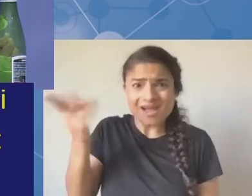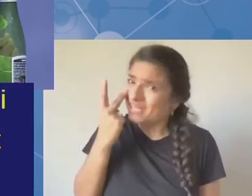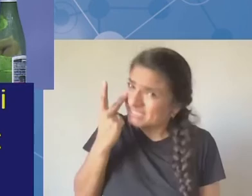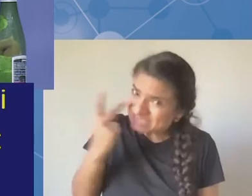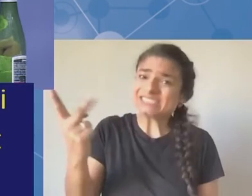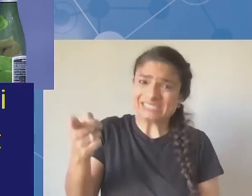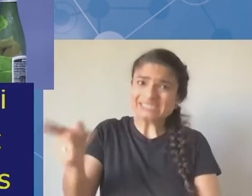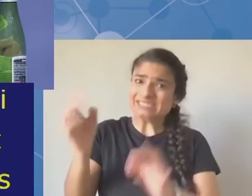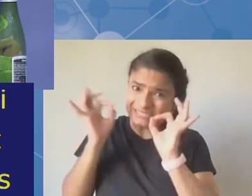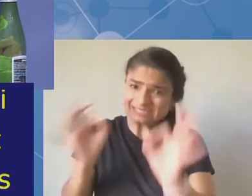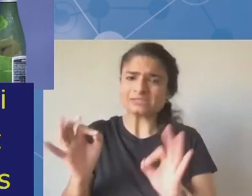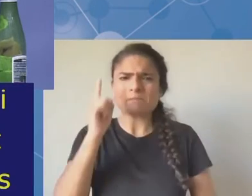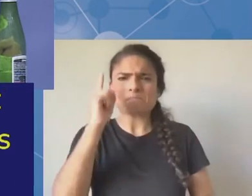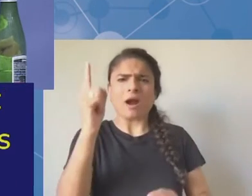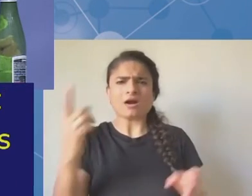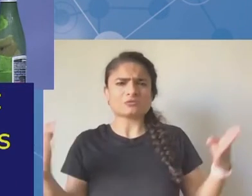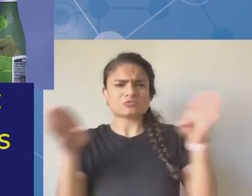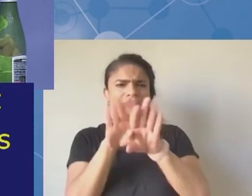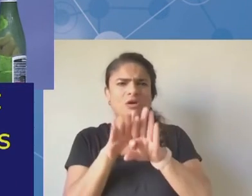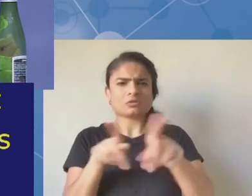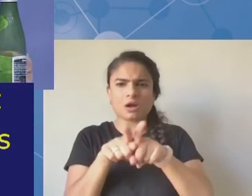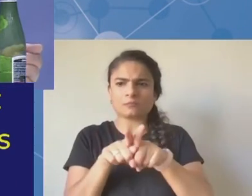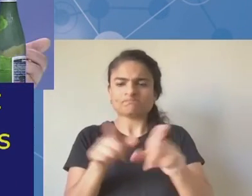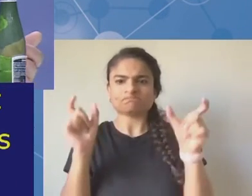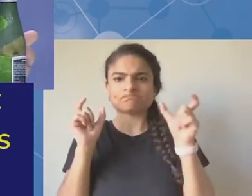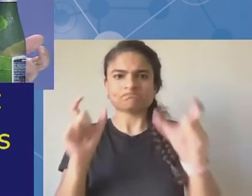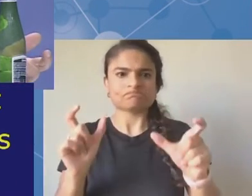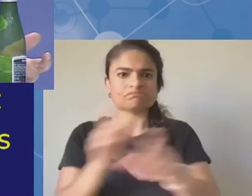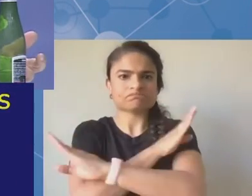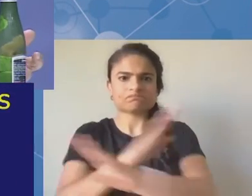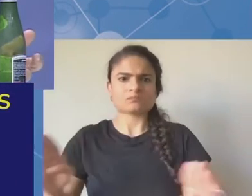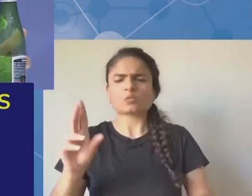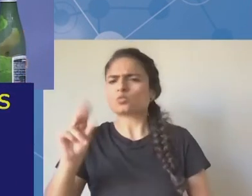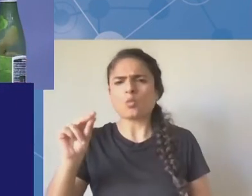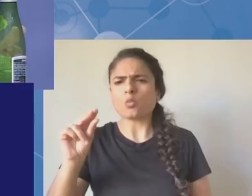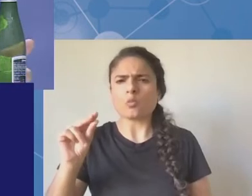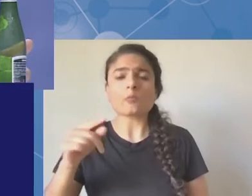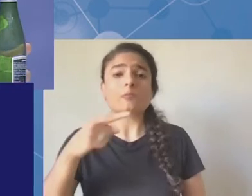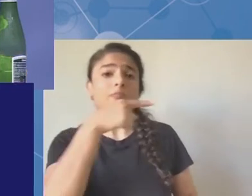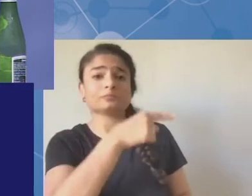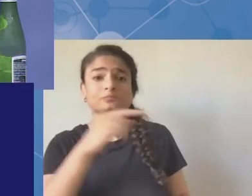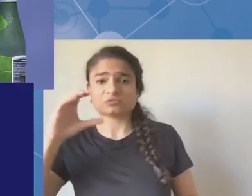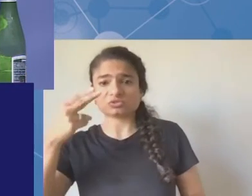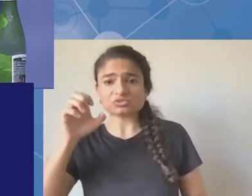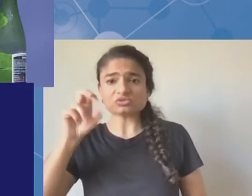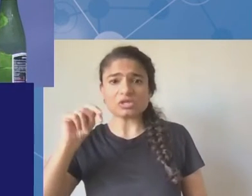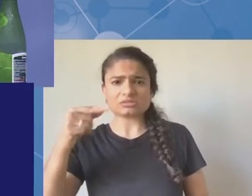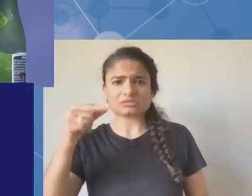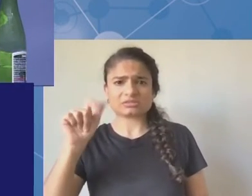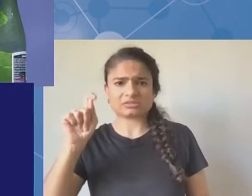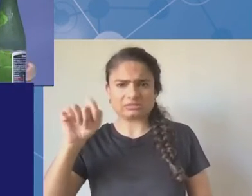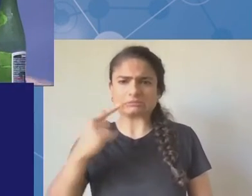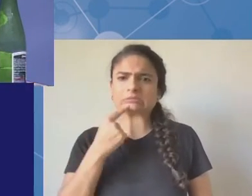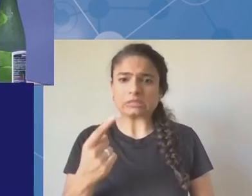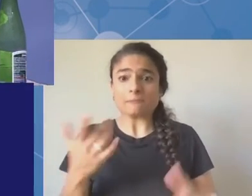Я думаю, что в будущем году это будет тема одной из главных сессий. Но это не значит, что мы не затрагивали эту тему вообще.